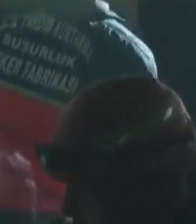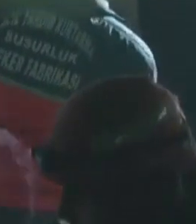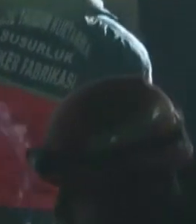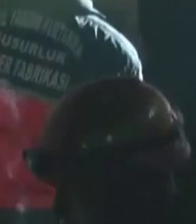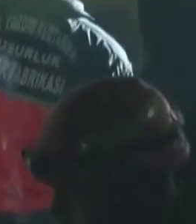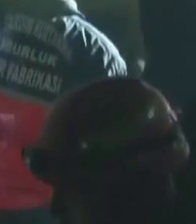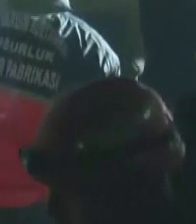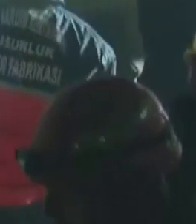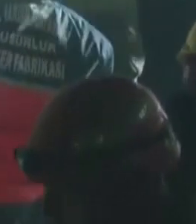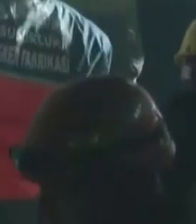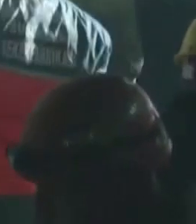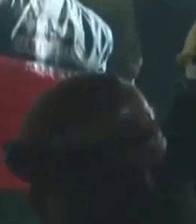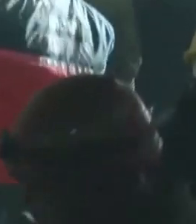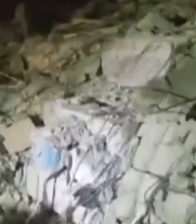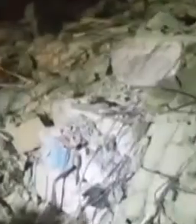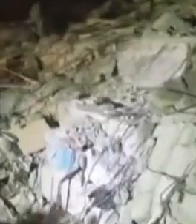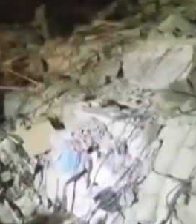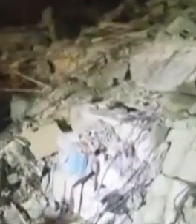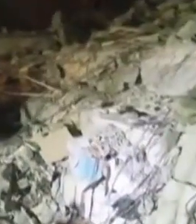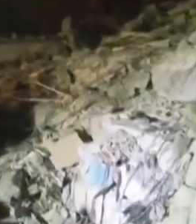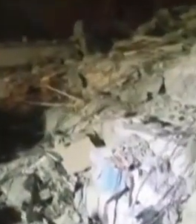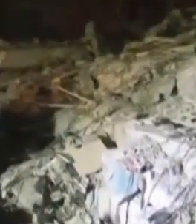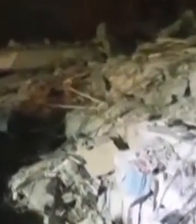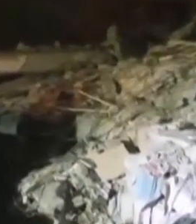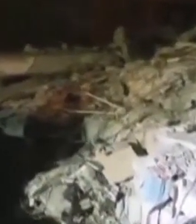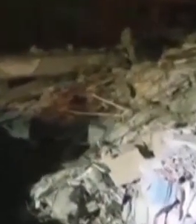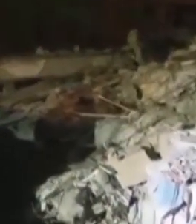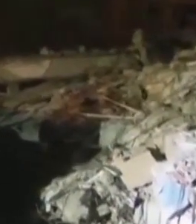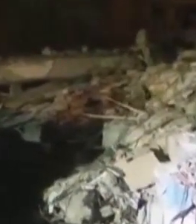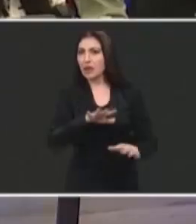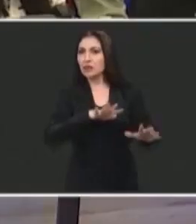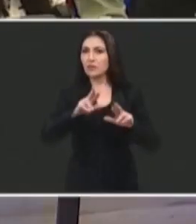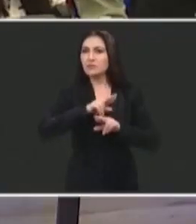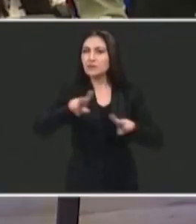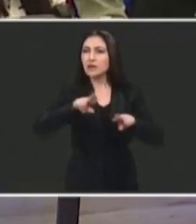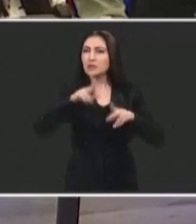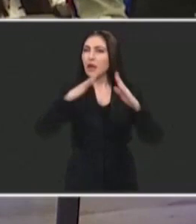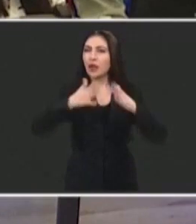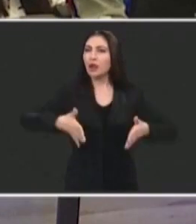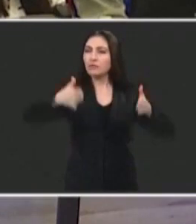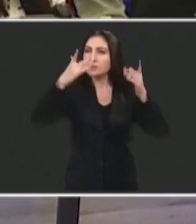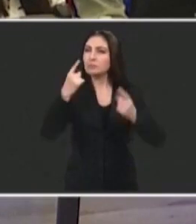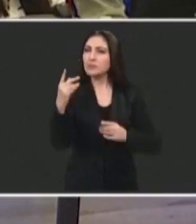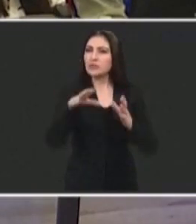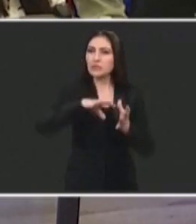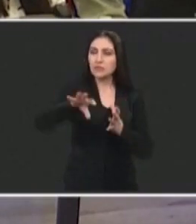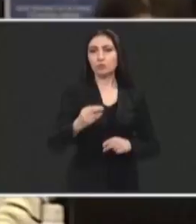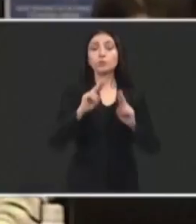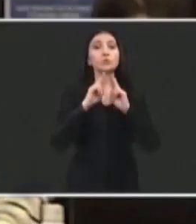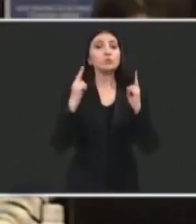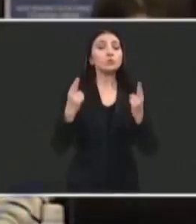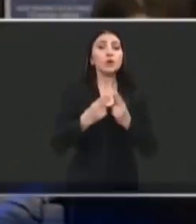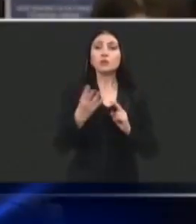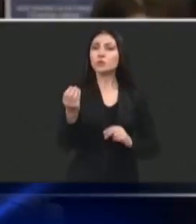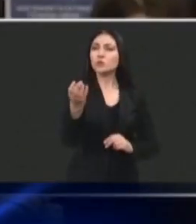ông cho rằng bất kỳ quốc gia nào cũng sẽ đối mặt các vấn đề mà Thổ Nhĩ Kỳ đang phải đối mặt trong một thảm họa như thế này. Thảm